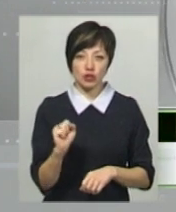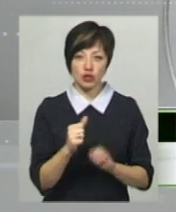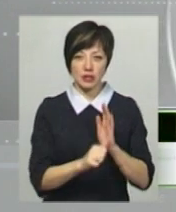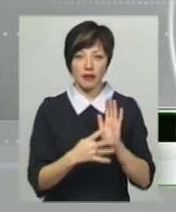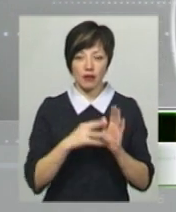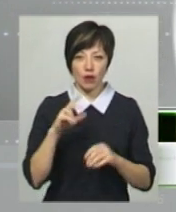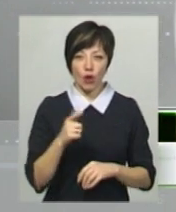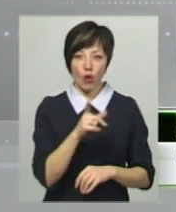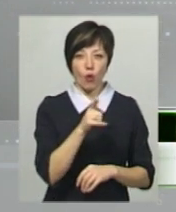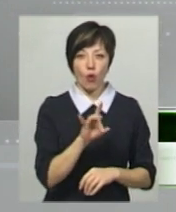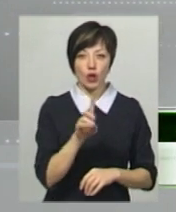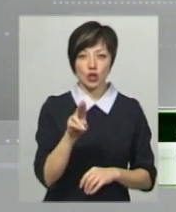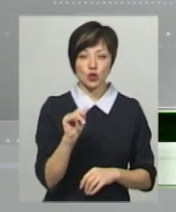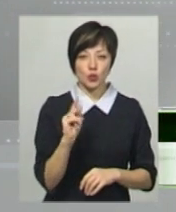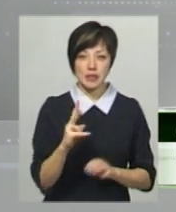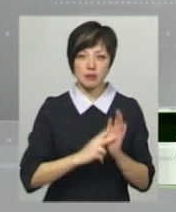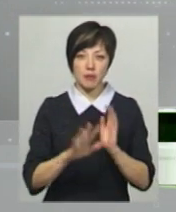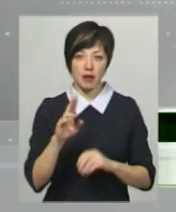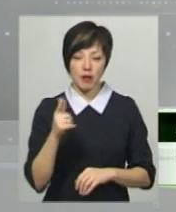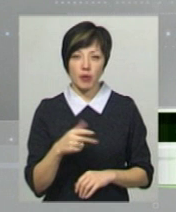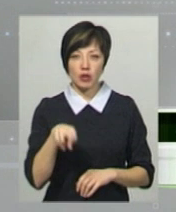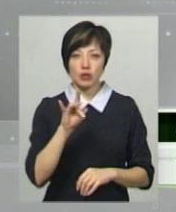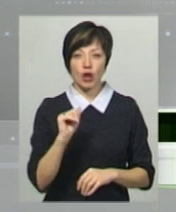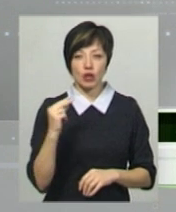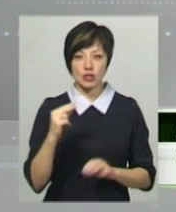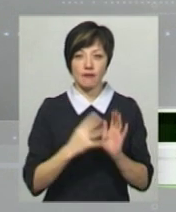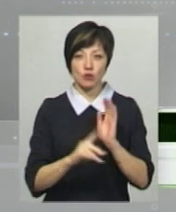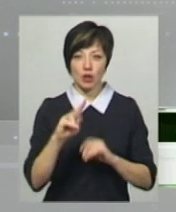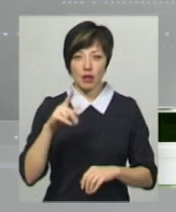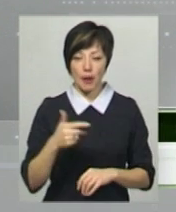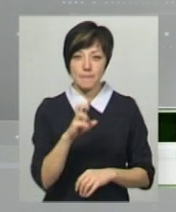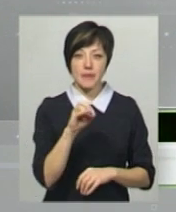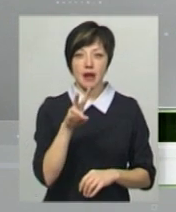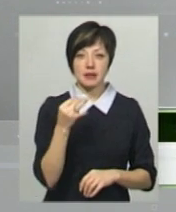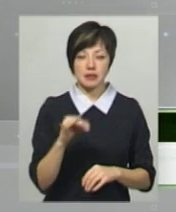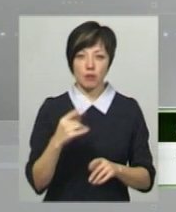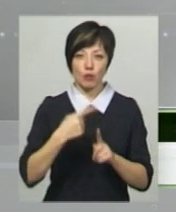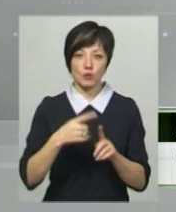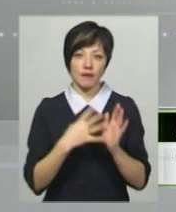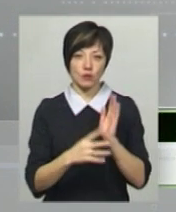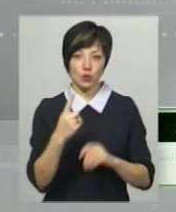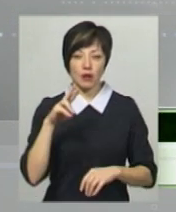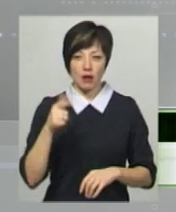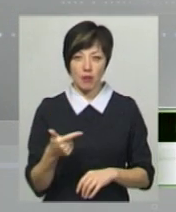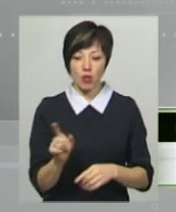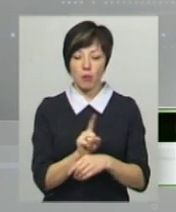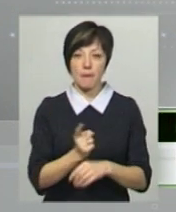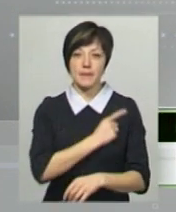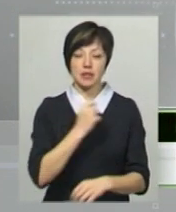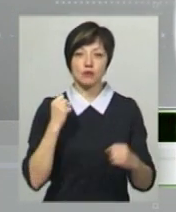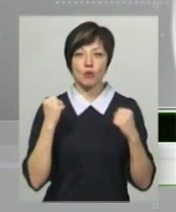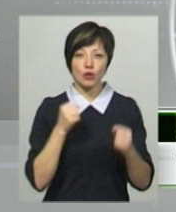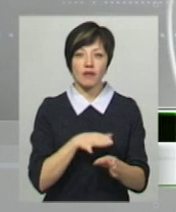кілограм, Гордійчук 75 кілограм, Драч 91 кілограм і Білінський плюс 91 кілограм. Норматив майстра